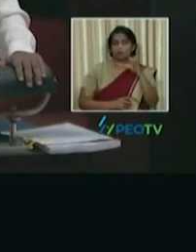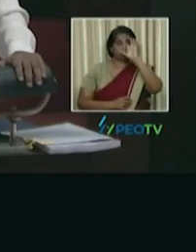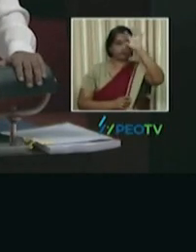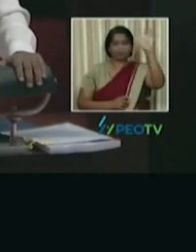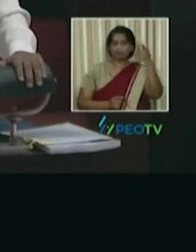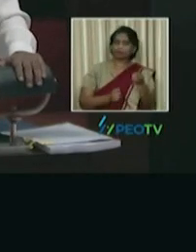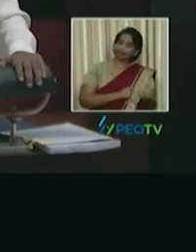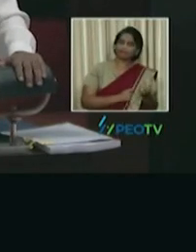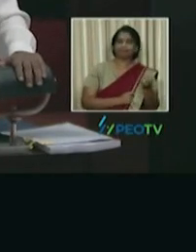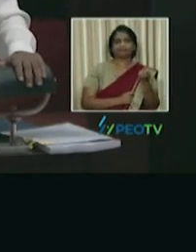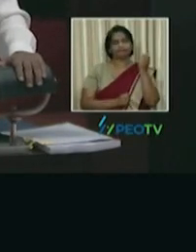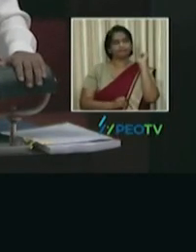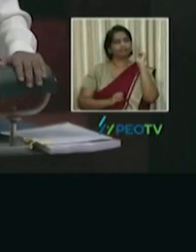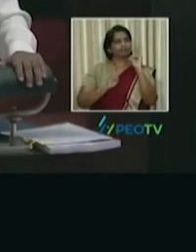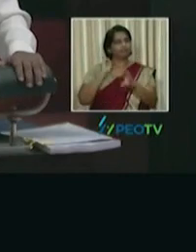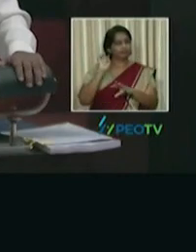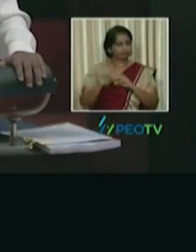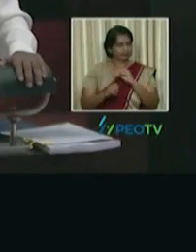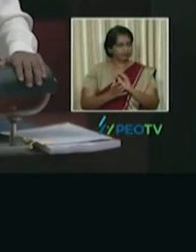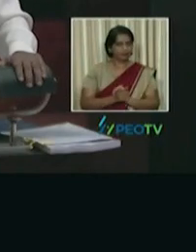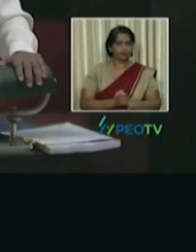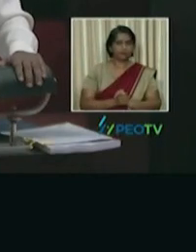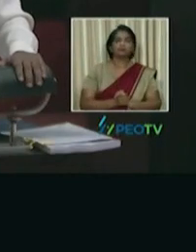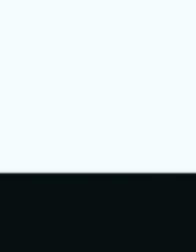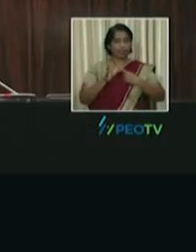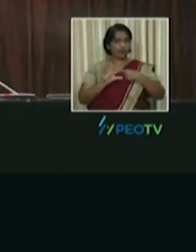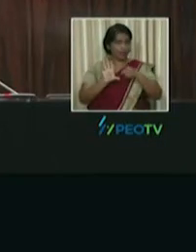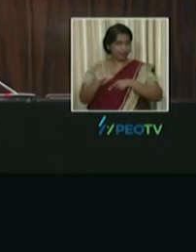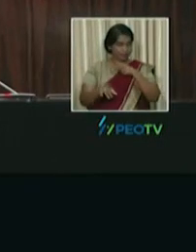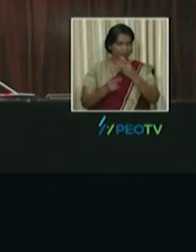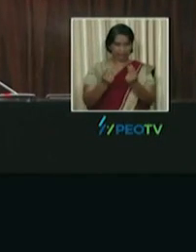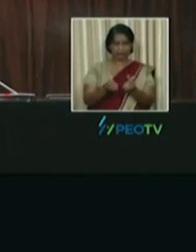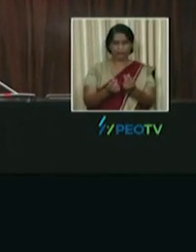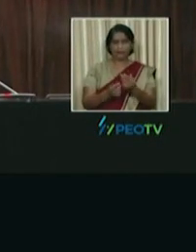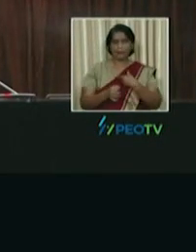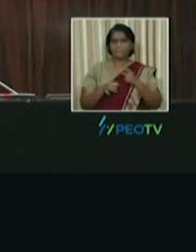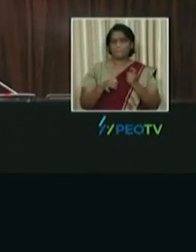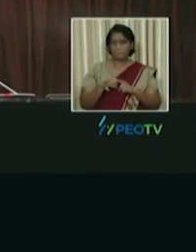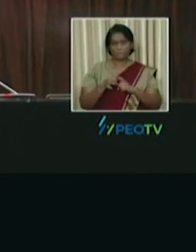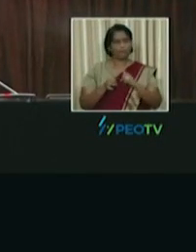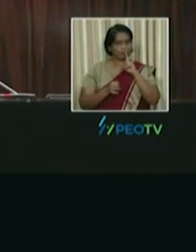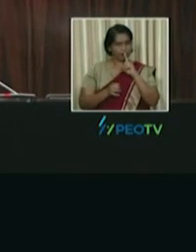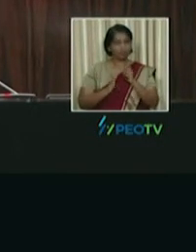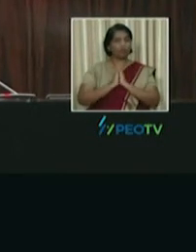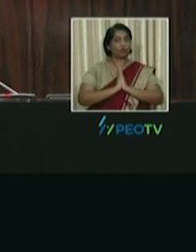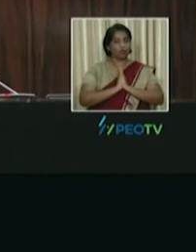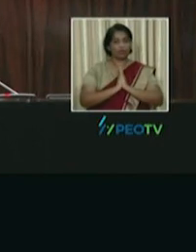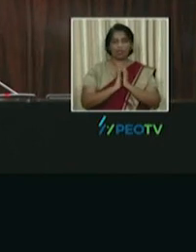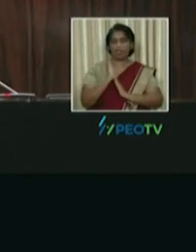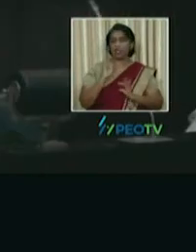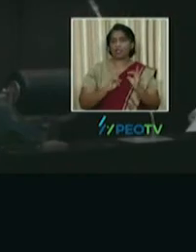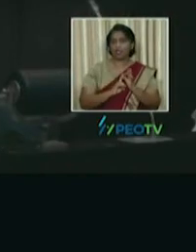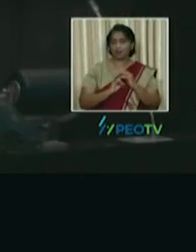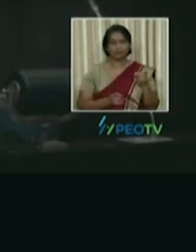ඉන්නවා, අපේ රටට ආධාර ලබා දෙන්න ඔබතුමීට ඕන මගේ උදව්වත් ලබා දෙන්න. මම මේ ප්‍රශ්නේ යොමු කරන්න කැමති බුද්ධ ශාසන ඇමතිතුමා හැටියට